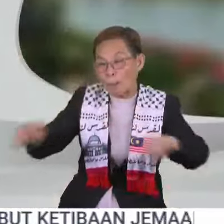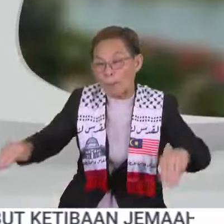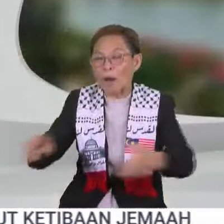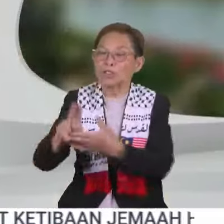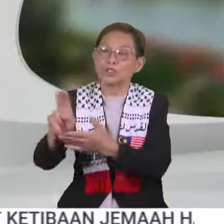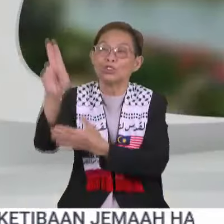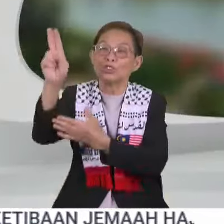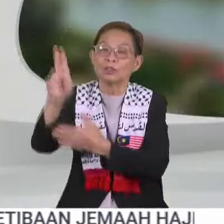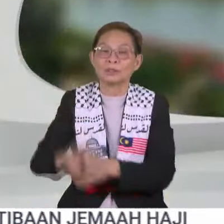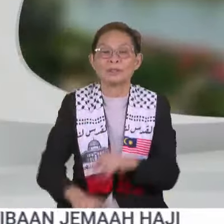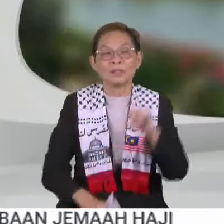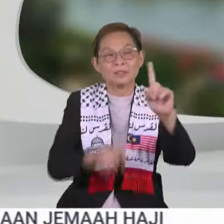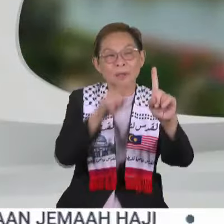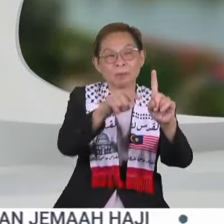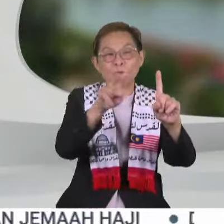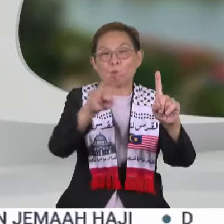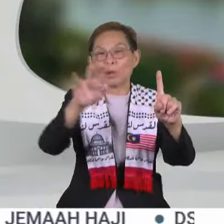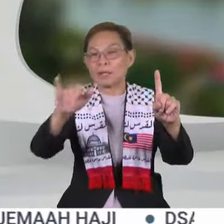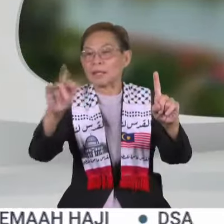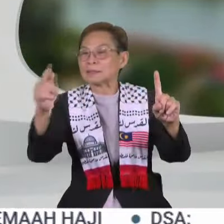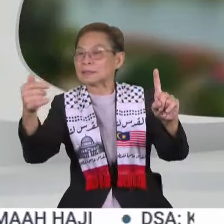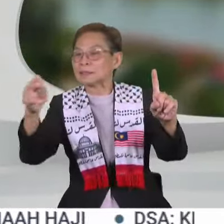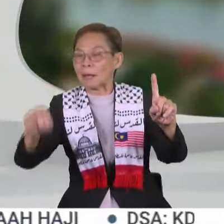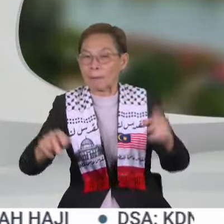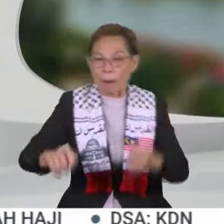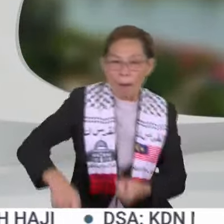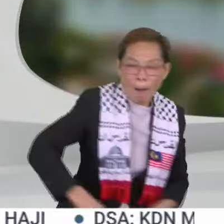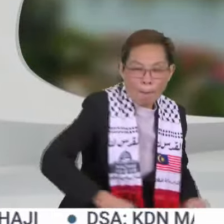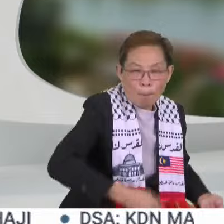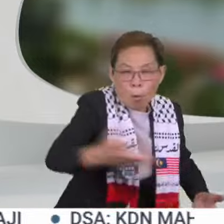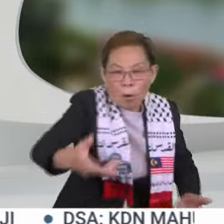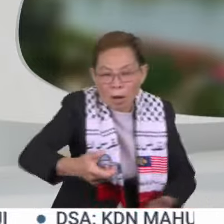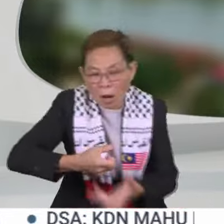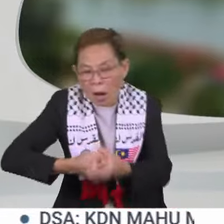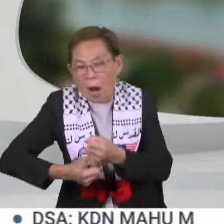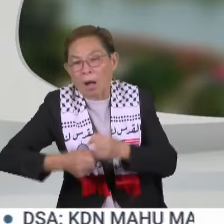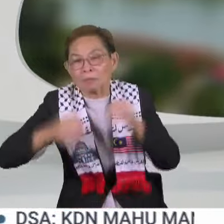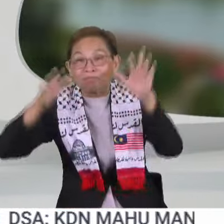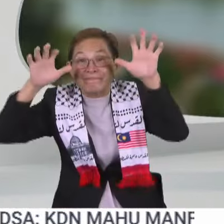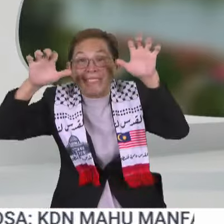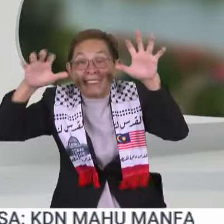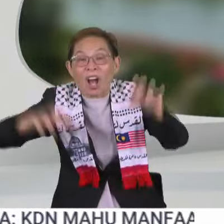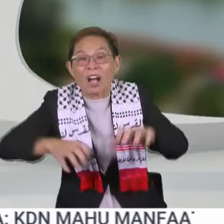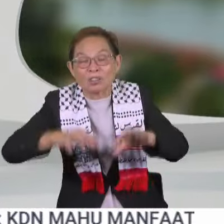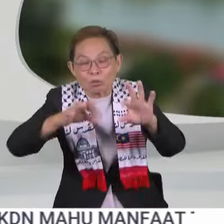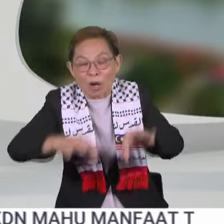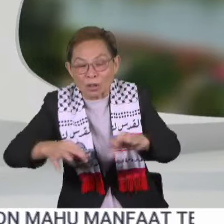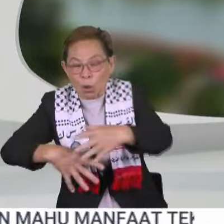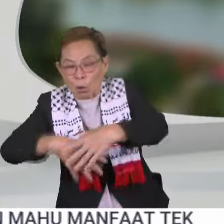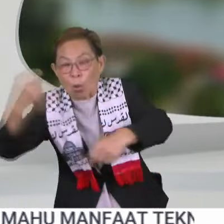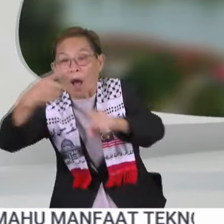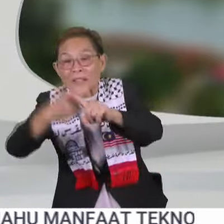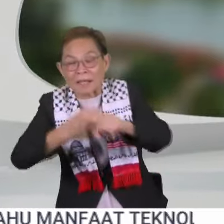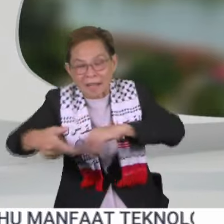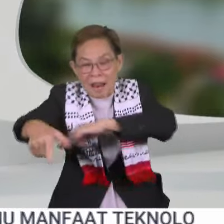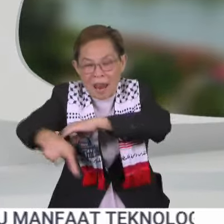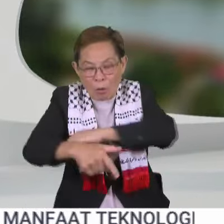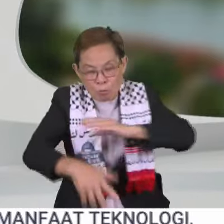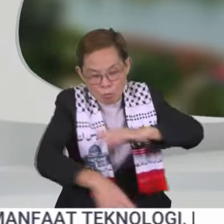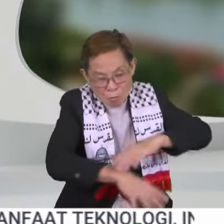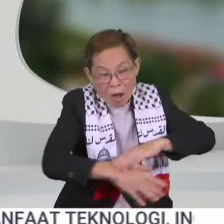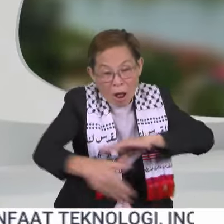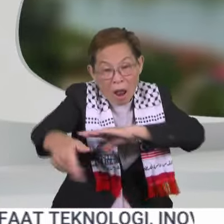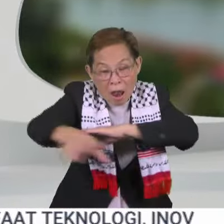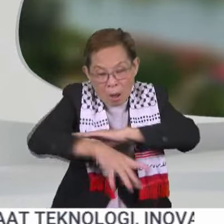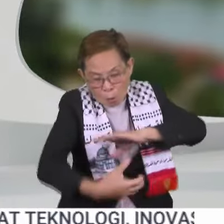insyaAllah. 1.26 tan pukat hantu atau pukat hanyut berjaya dikeluarkan dari dasar laut sekitar perairan